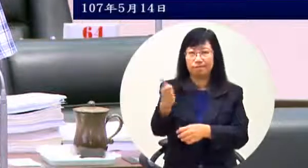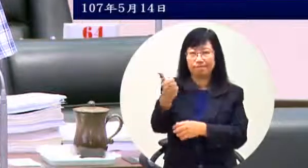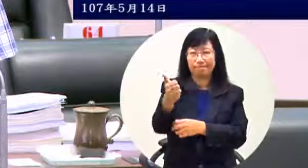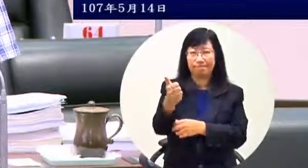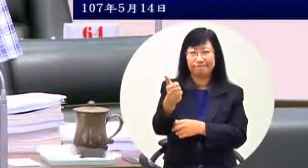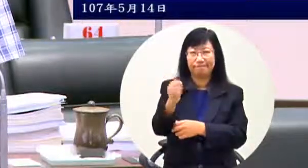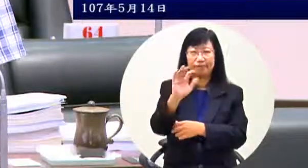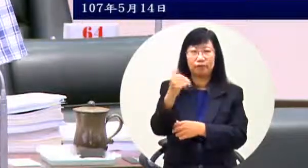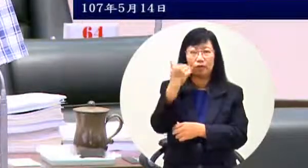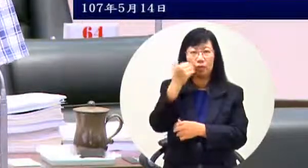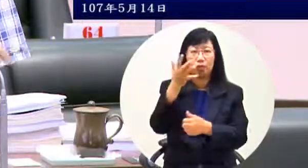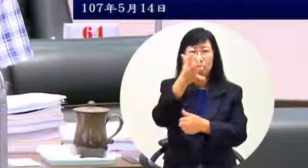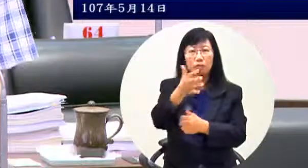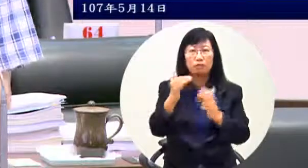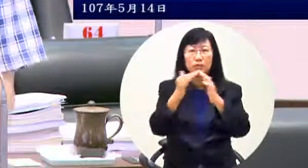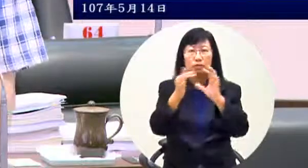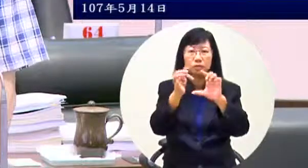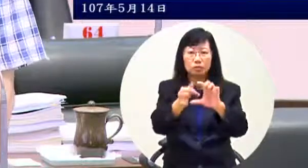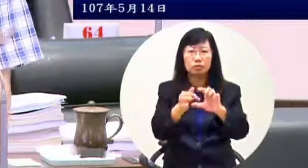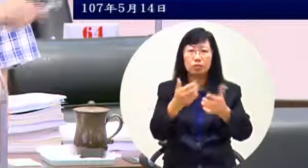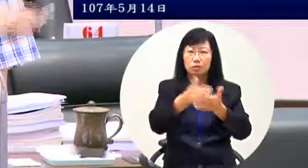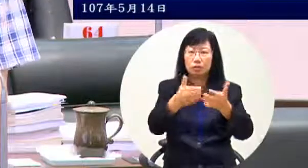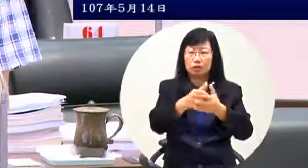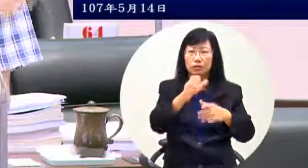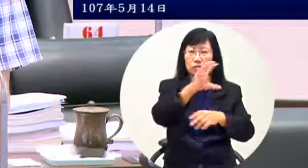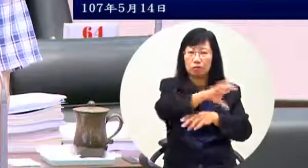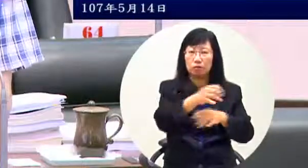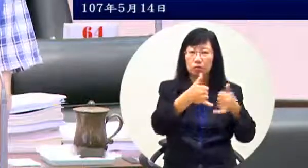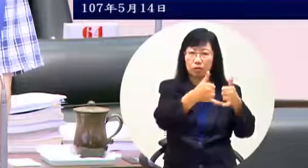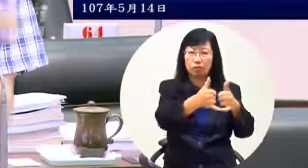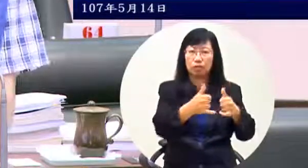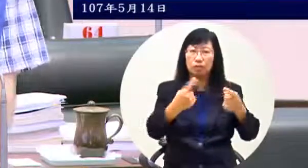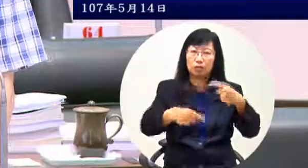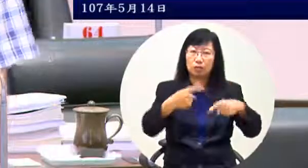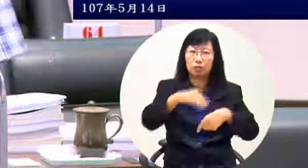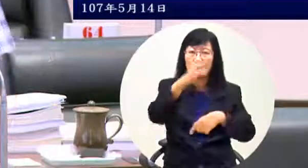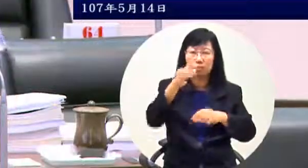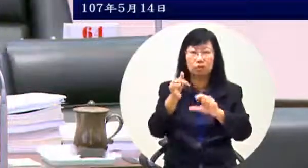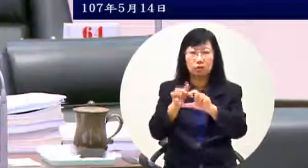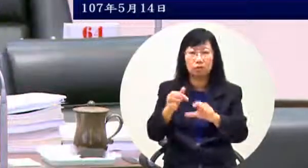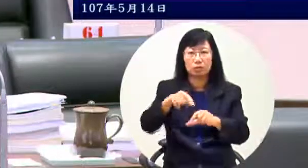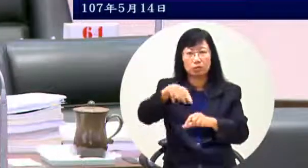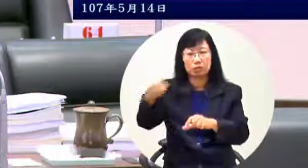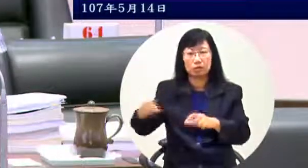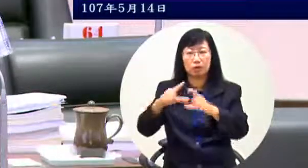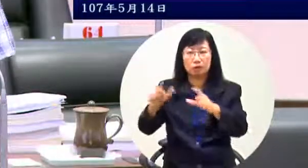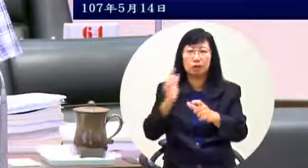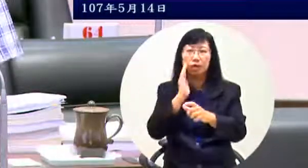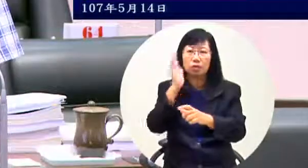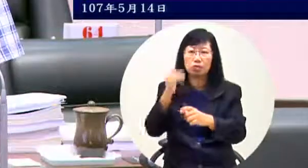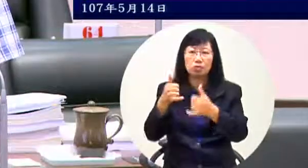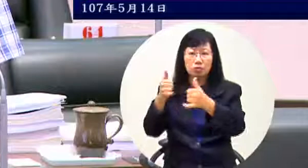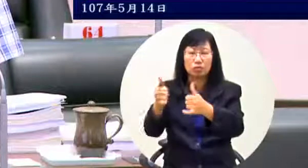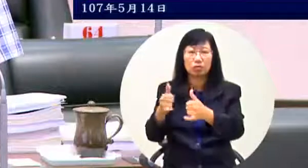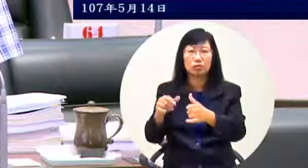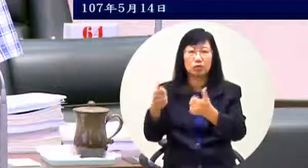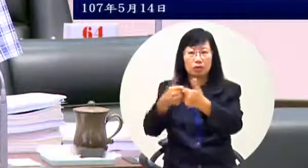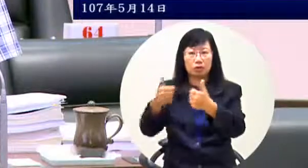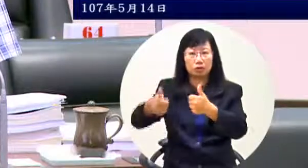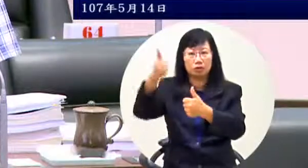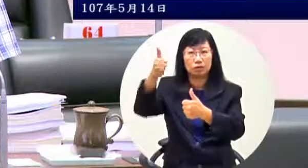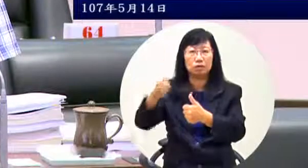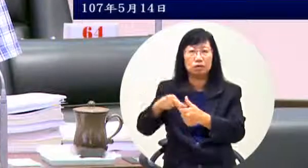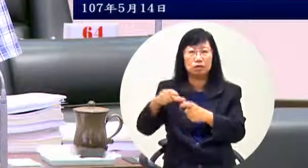术馆路开始的古山区，到我们左营区的大顺路、三民区议长他们的大顺路，还有那些什么凯旋